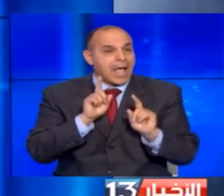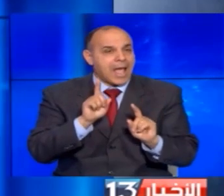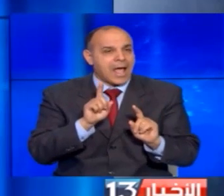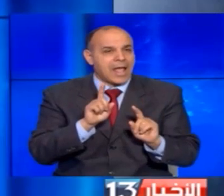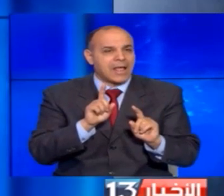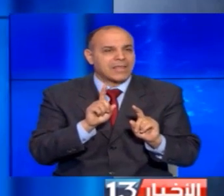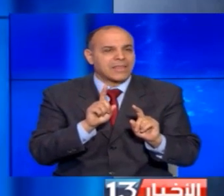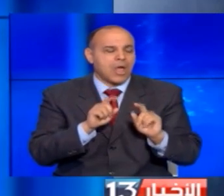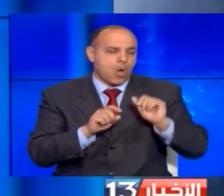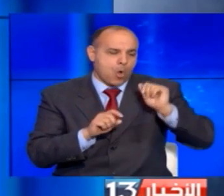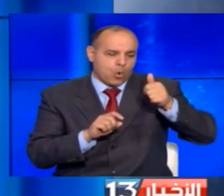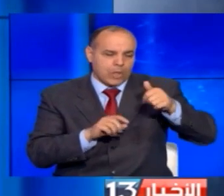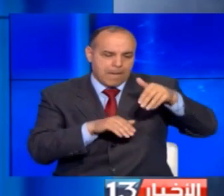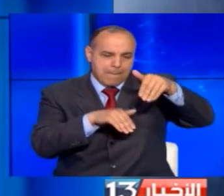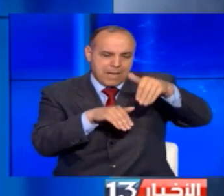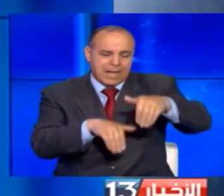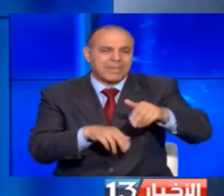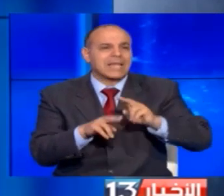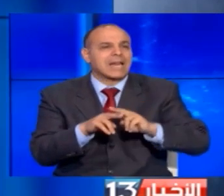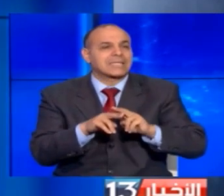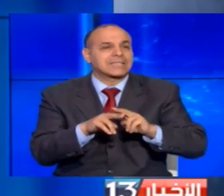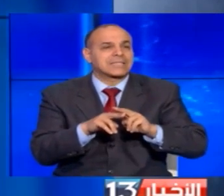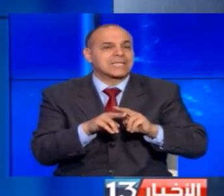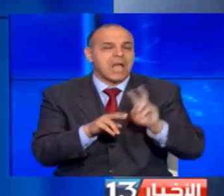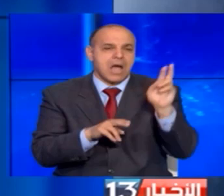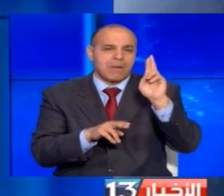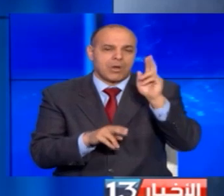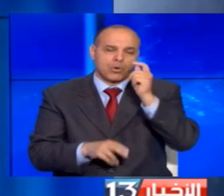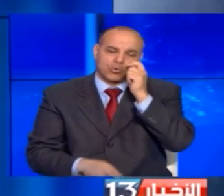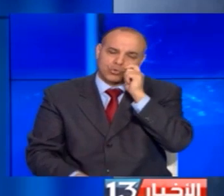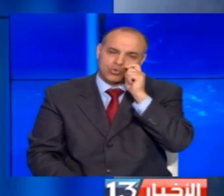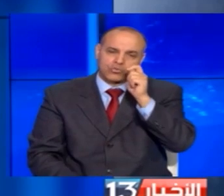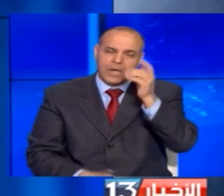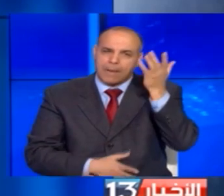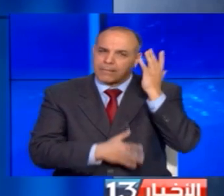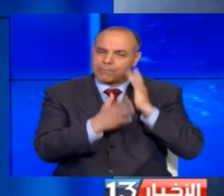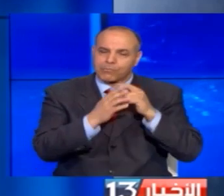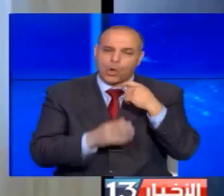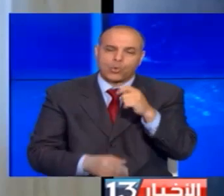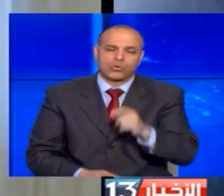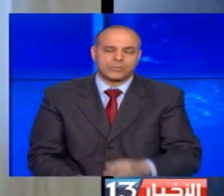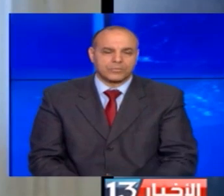يوارث يوم الغد بمقبرة رادس. في هذا التقرير لمحة عن مسيرته.